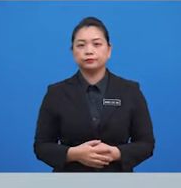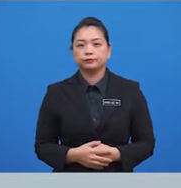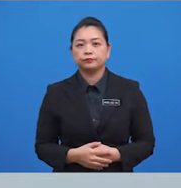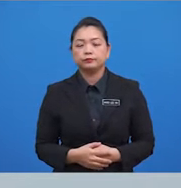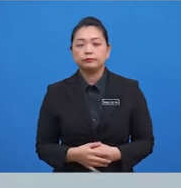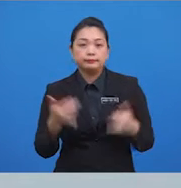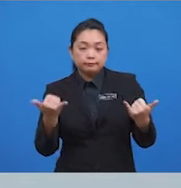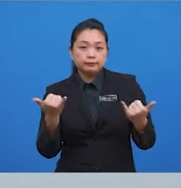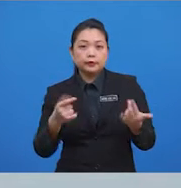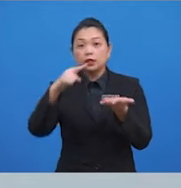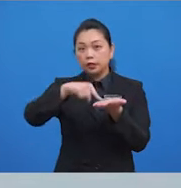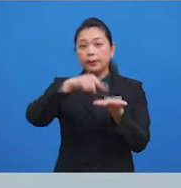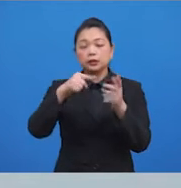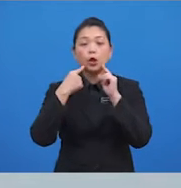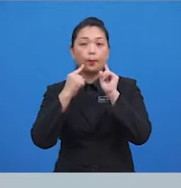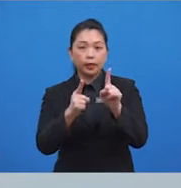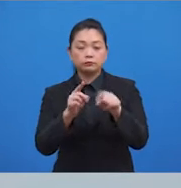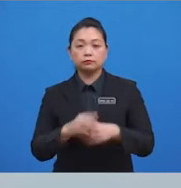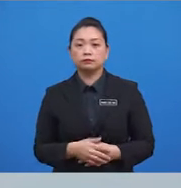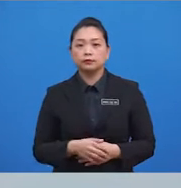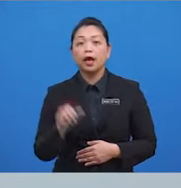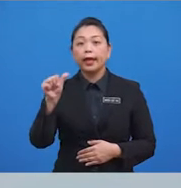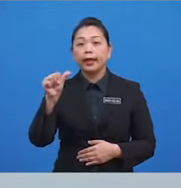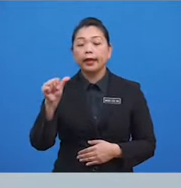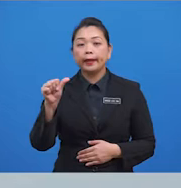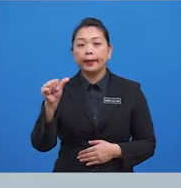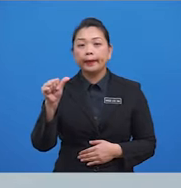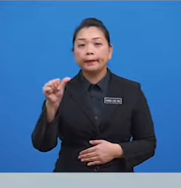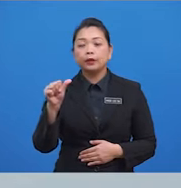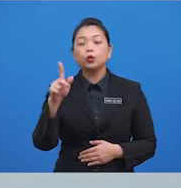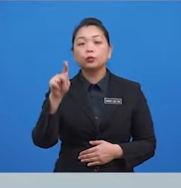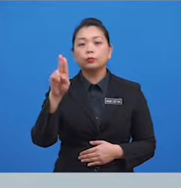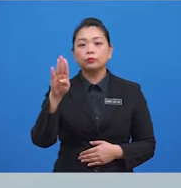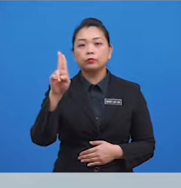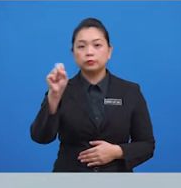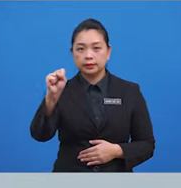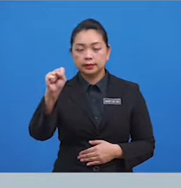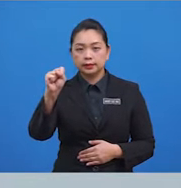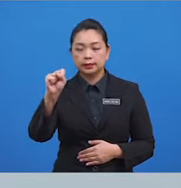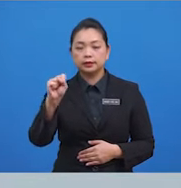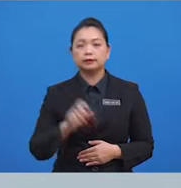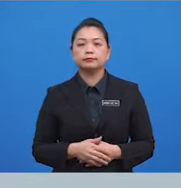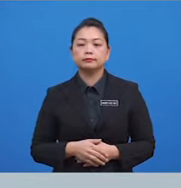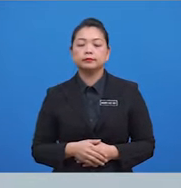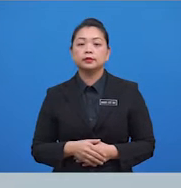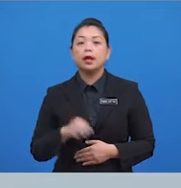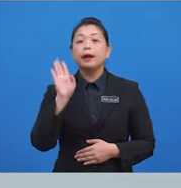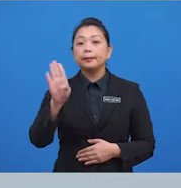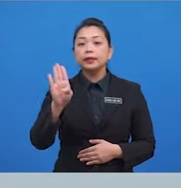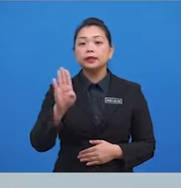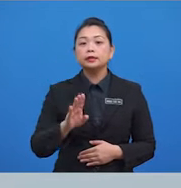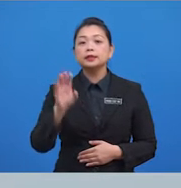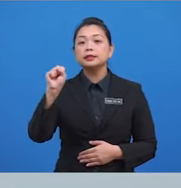Baiklah, murid-murid, mari kita semak jawapan. Jawapan A ialah kubus. Dan jawapan